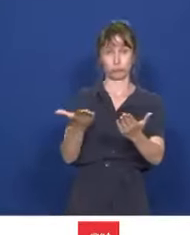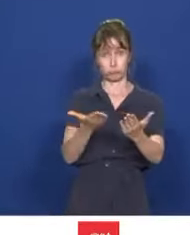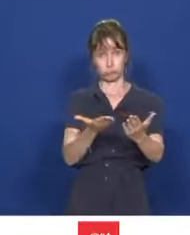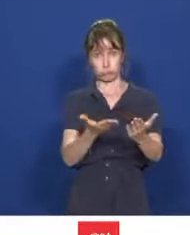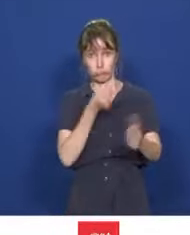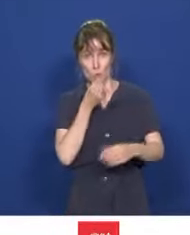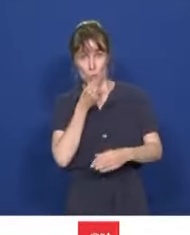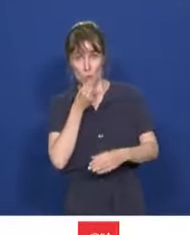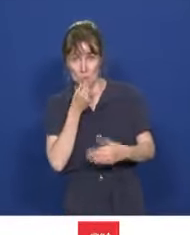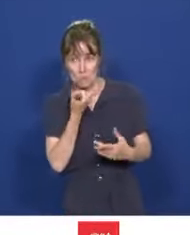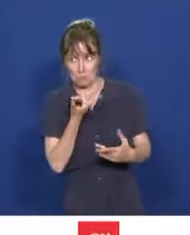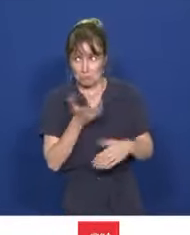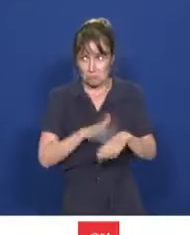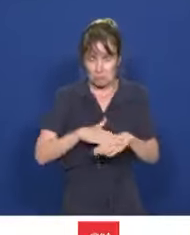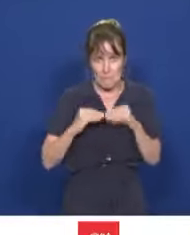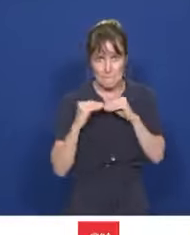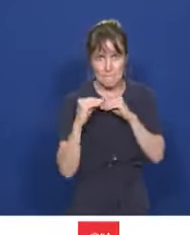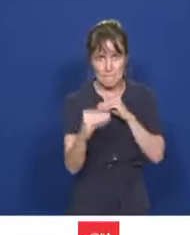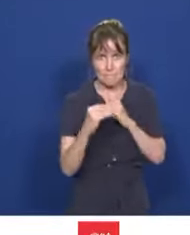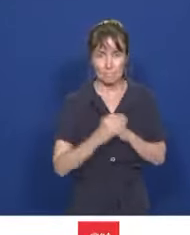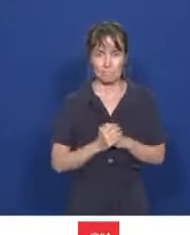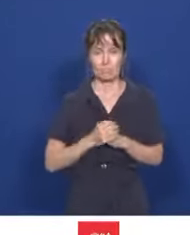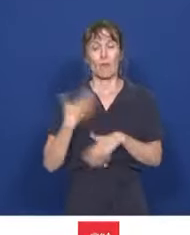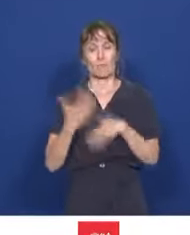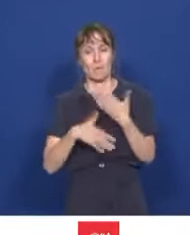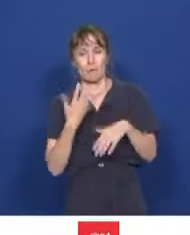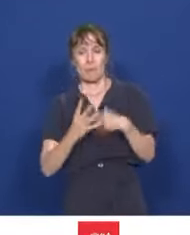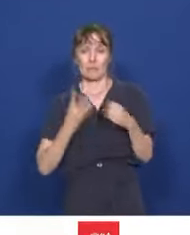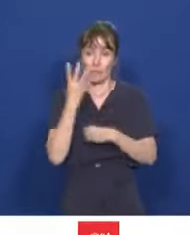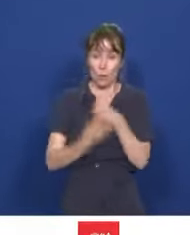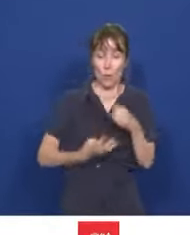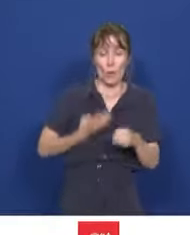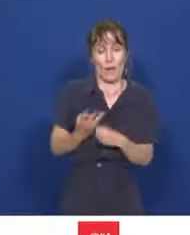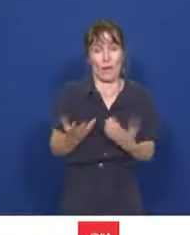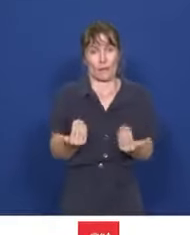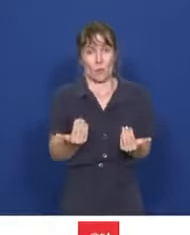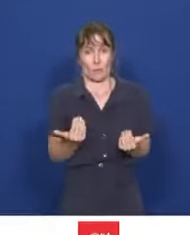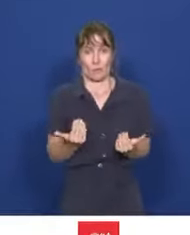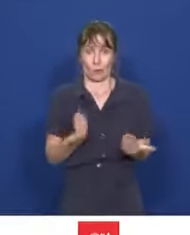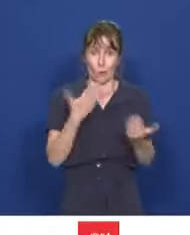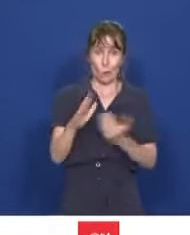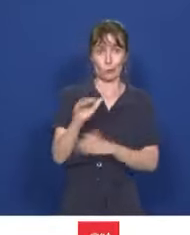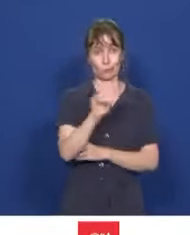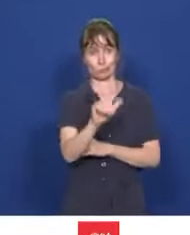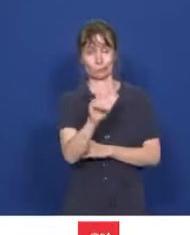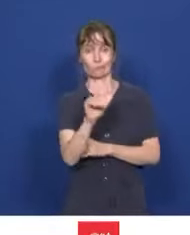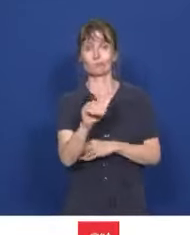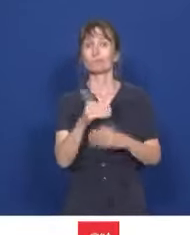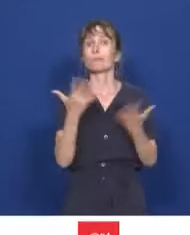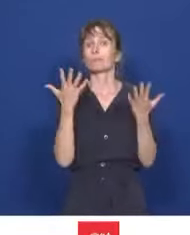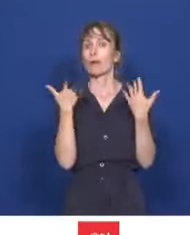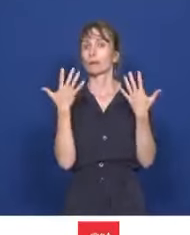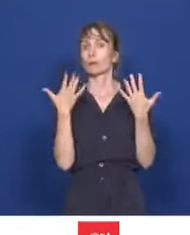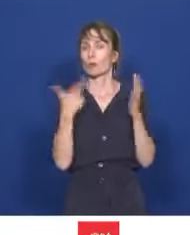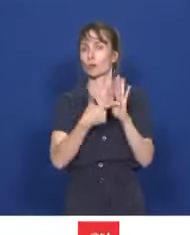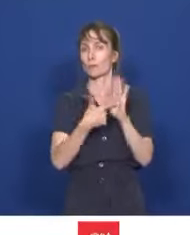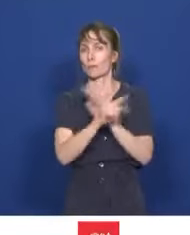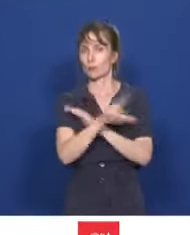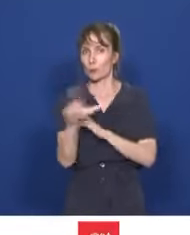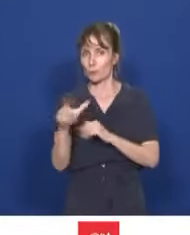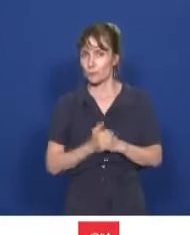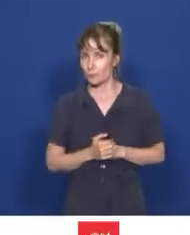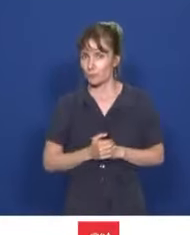ensuite écoulées avant qu'un autre ne soit lancé au printemps 2022. Signalons incidemment que le 2e appel d'offres a